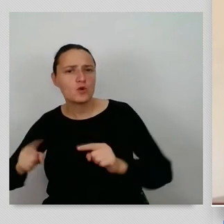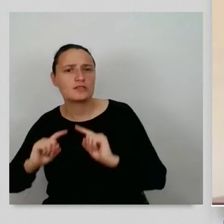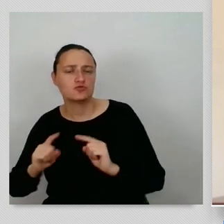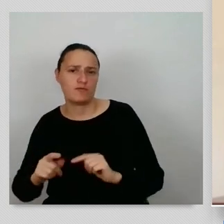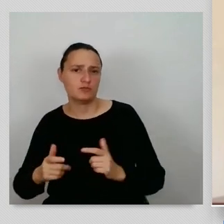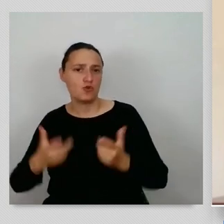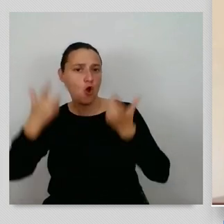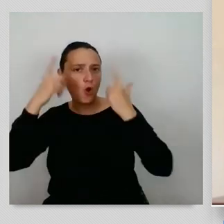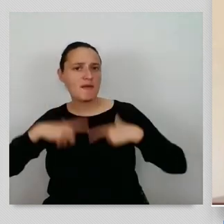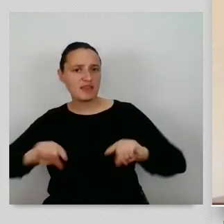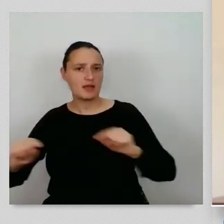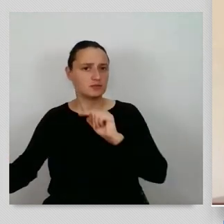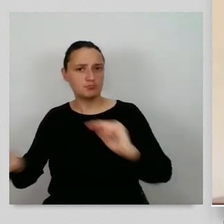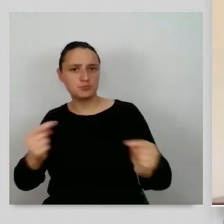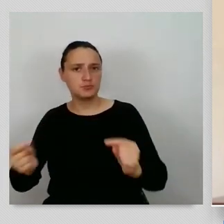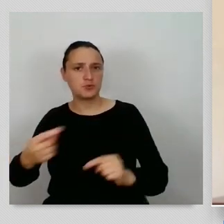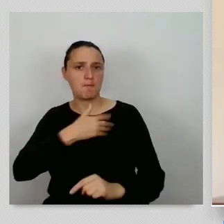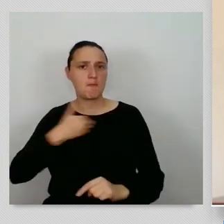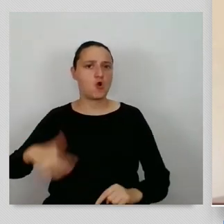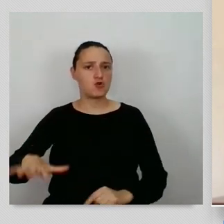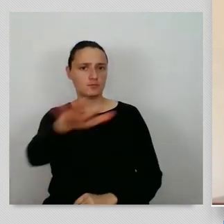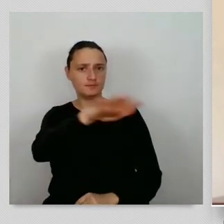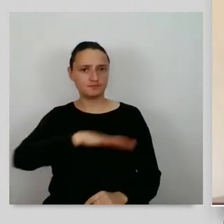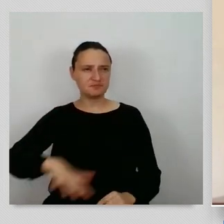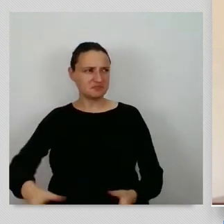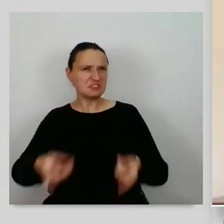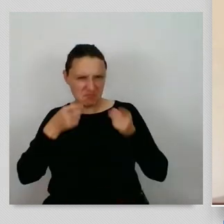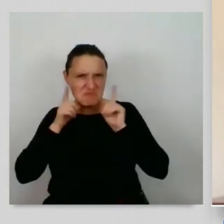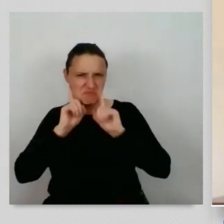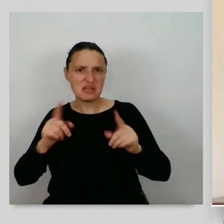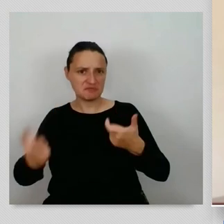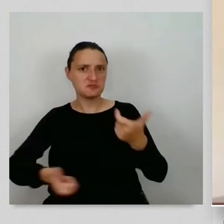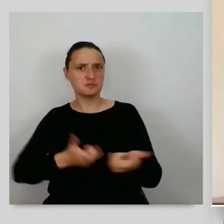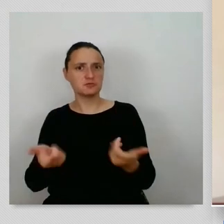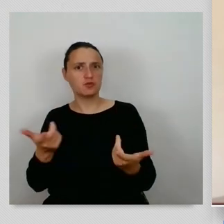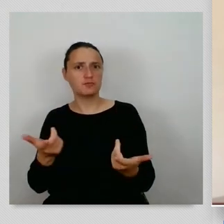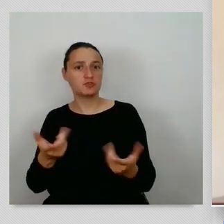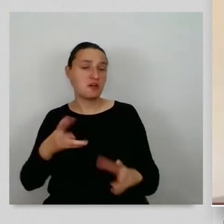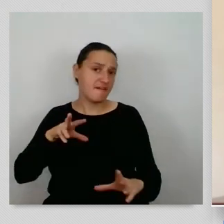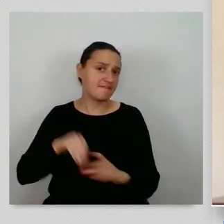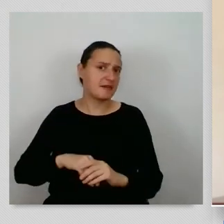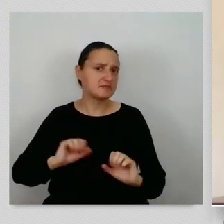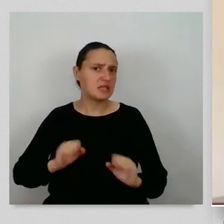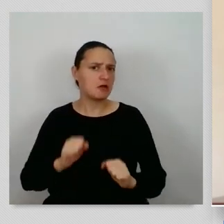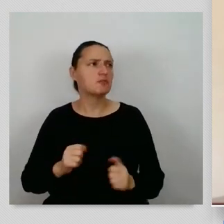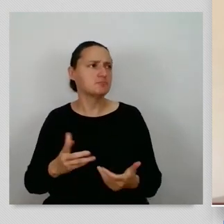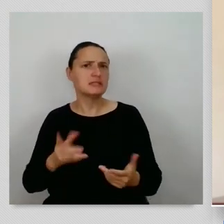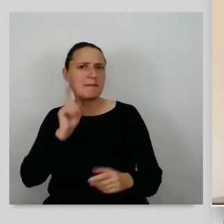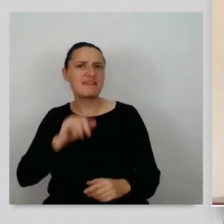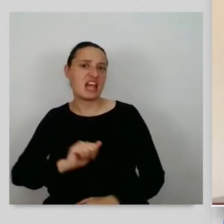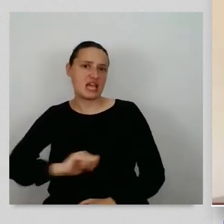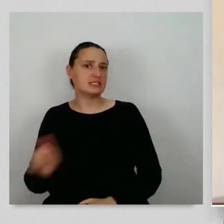obywatelski i zrobić taki z prawdziwego zdarzenia, ale tak, żeby byli w nim zaangażowani rzeczywiście